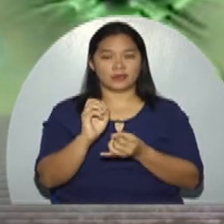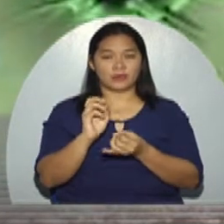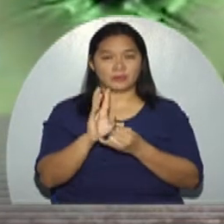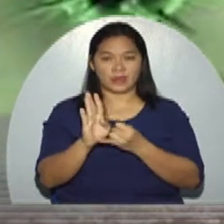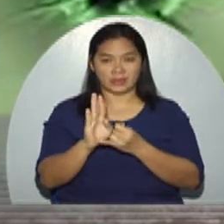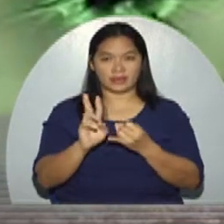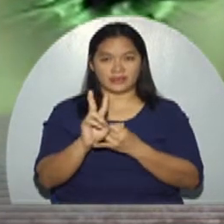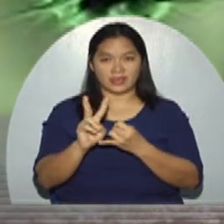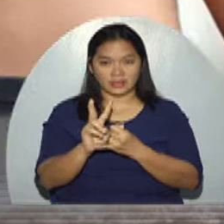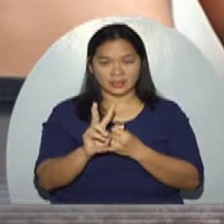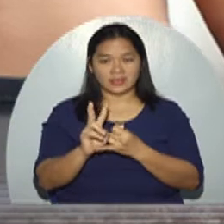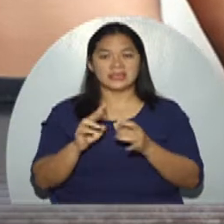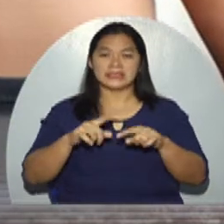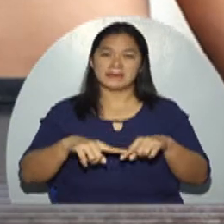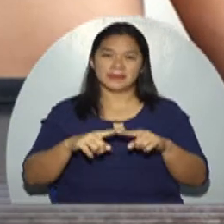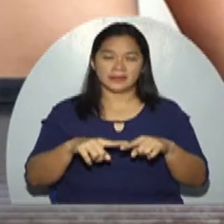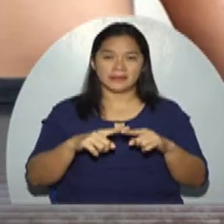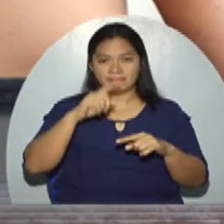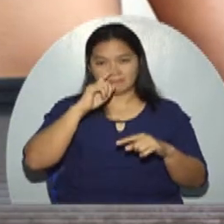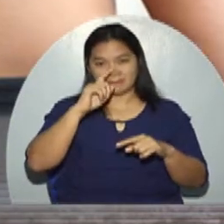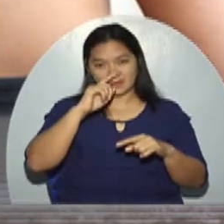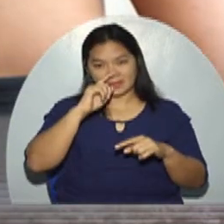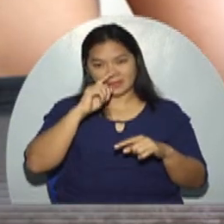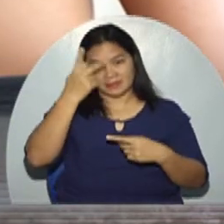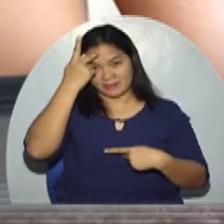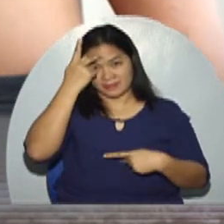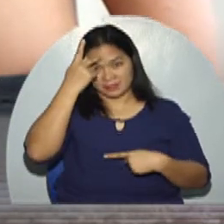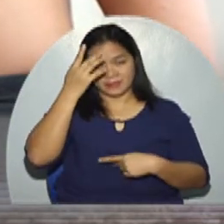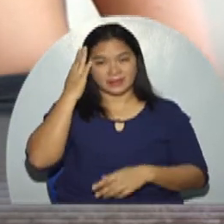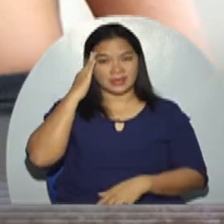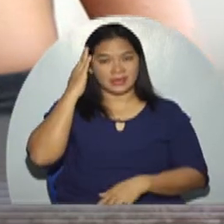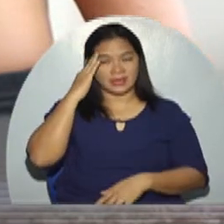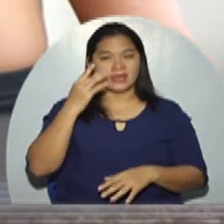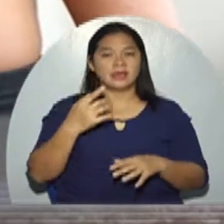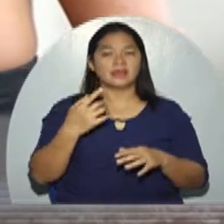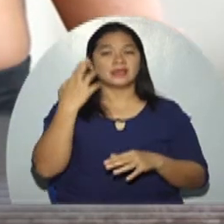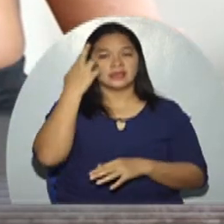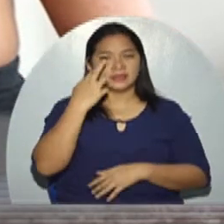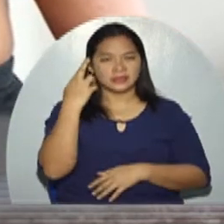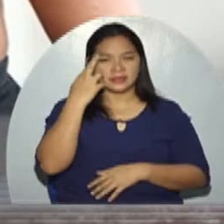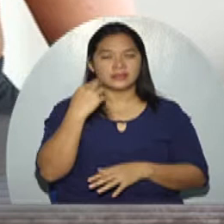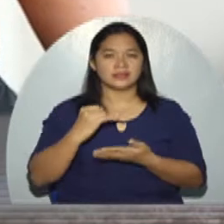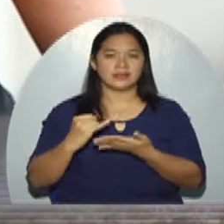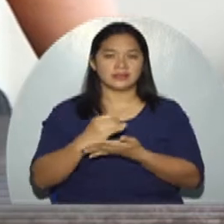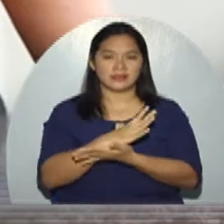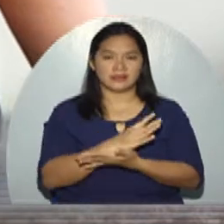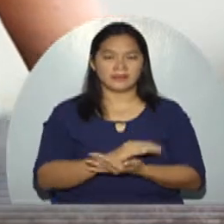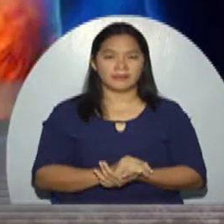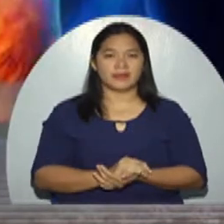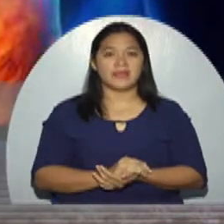kaya virus. Nakadepende din ito sa edad ng pasyente para matukoy ang pangunahing sanhi ng